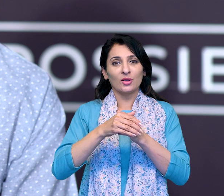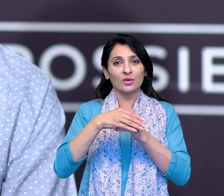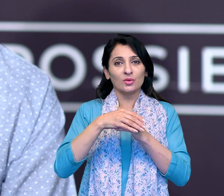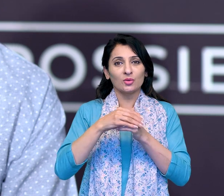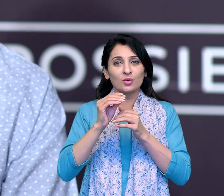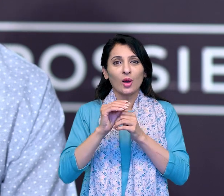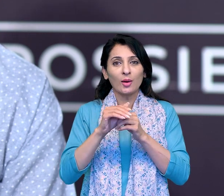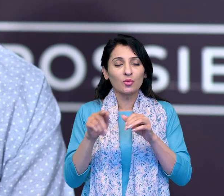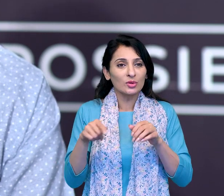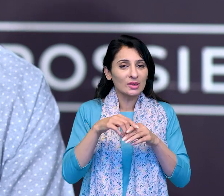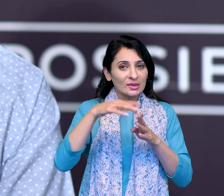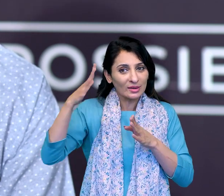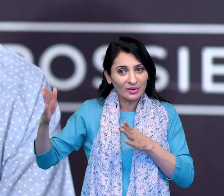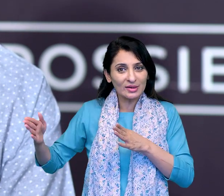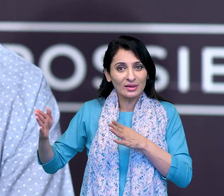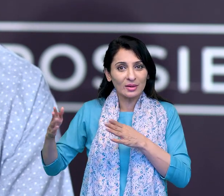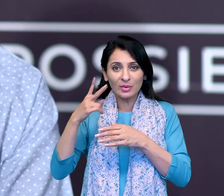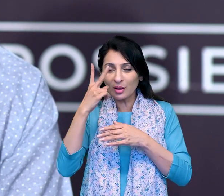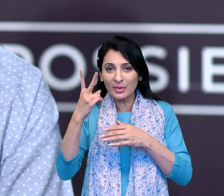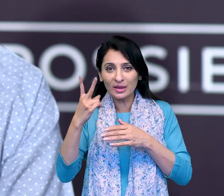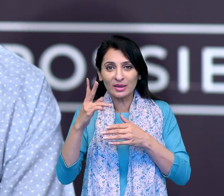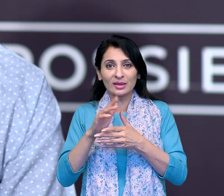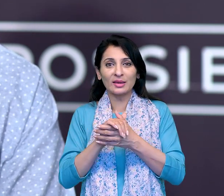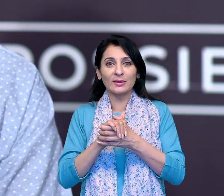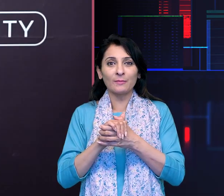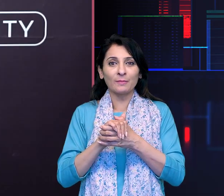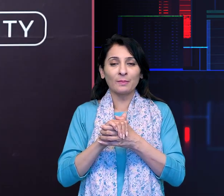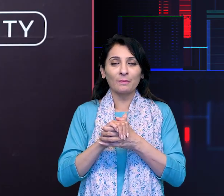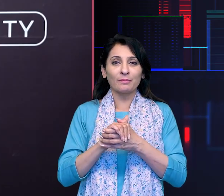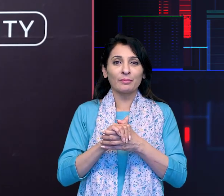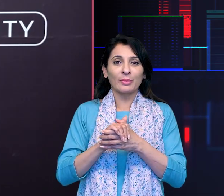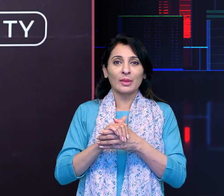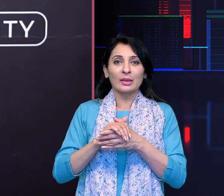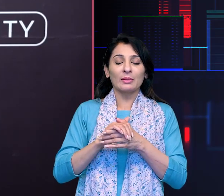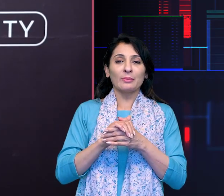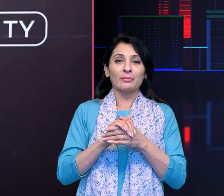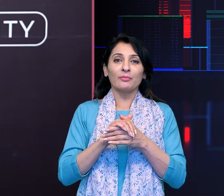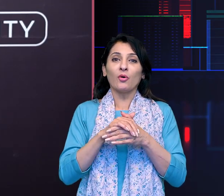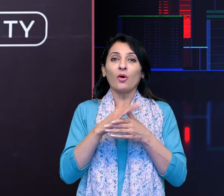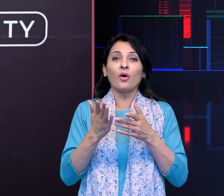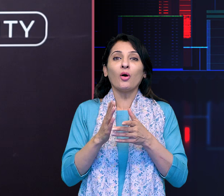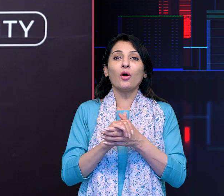किचन के बिल्कुल साथ राइट साइड पर नजर आते हैं जहां पर जवाहरलाल नेहरू